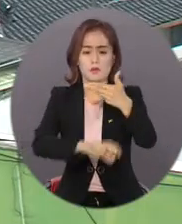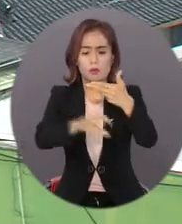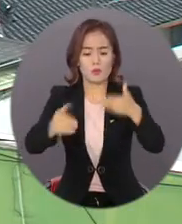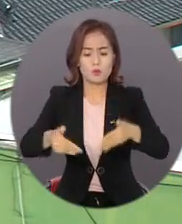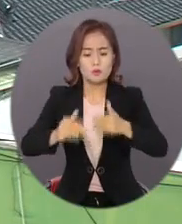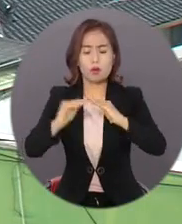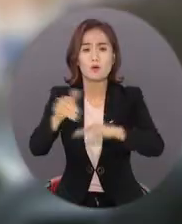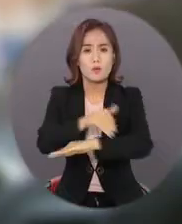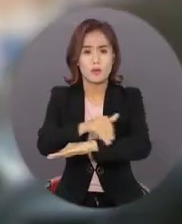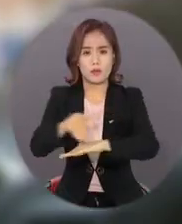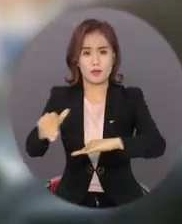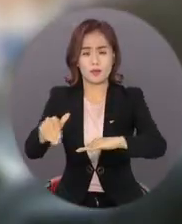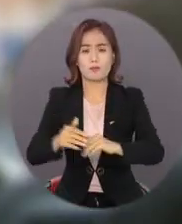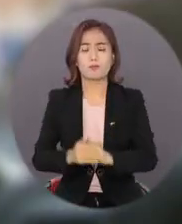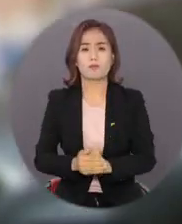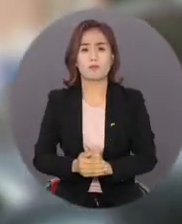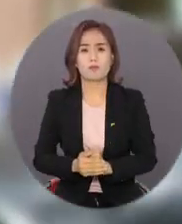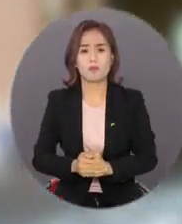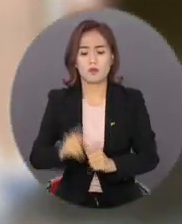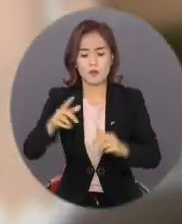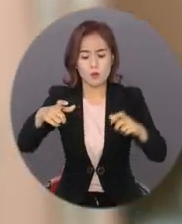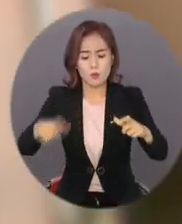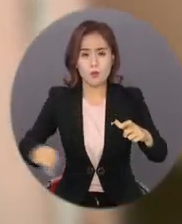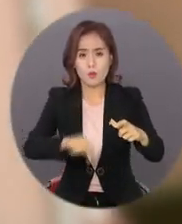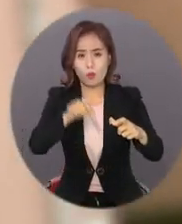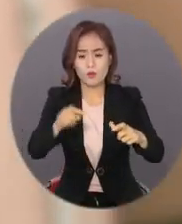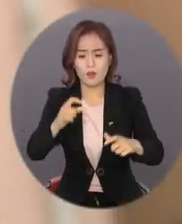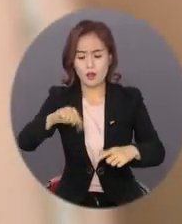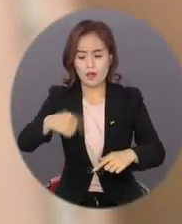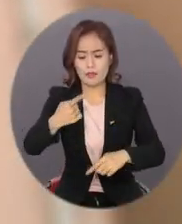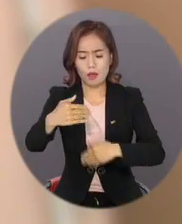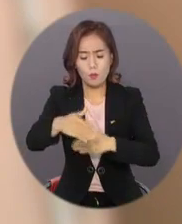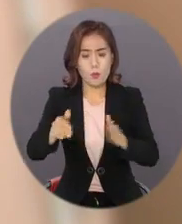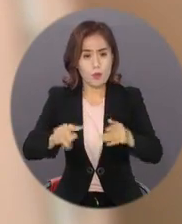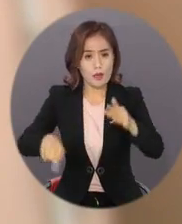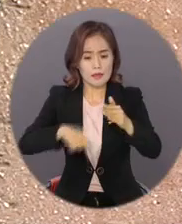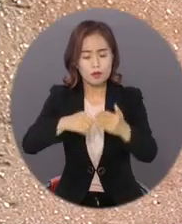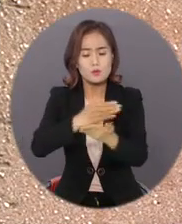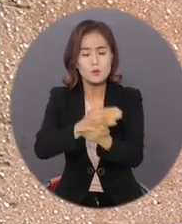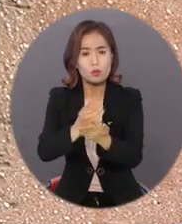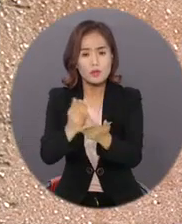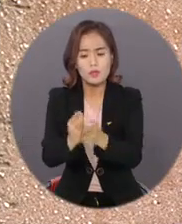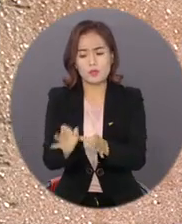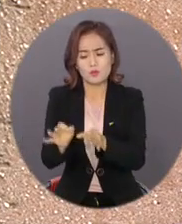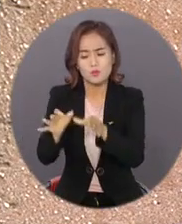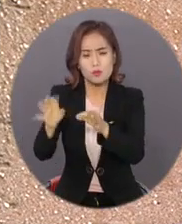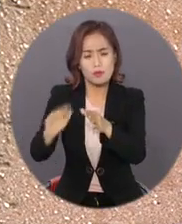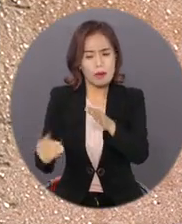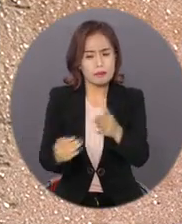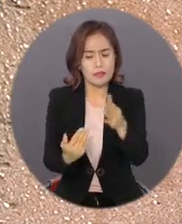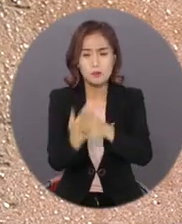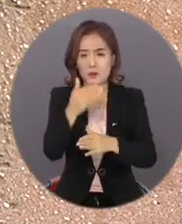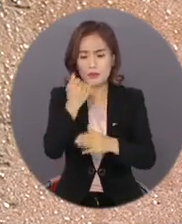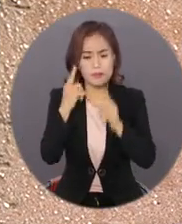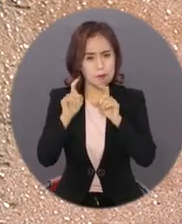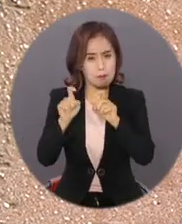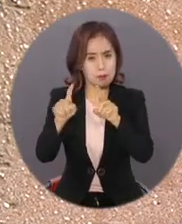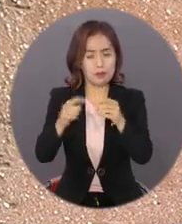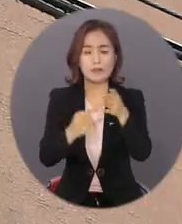동이 들어설 예정입니다. 그런데 이 구역에 위치한 원룸 건물에서 쪼개기 투기가 이루어졌다는 의혹이